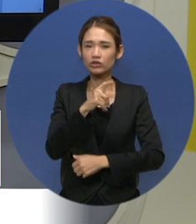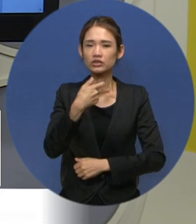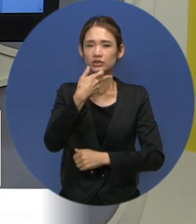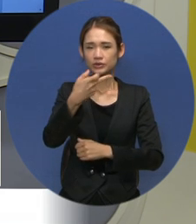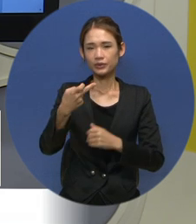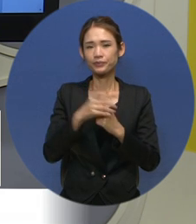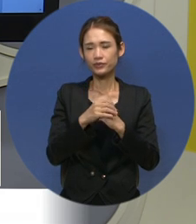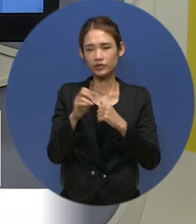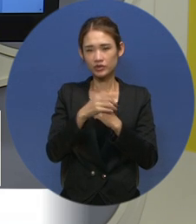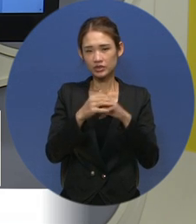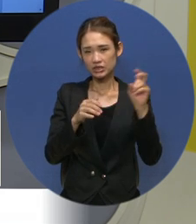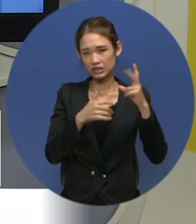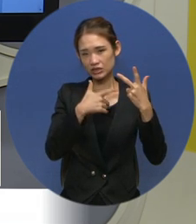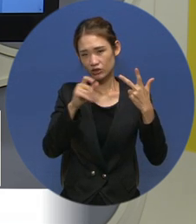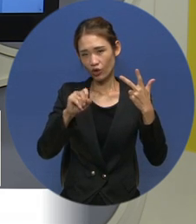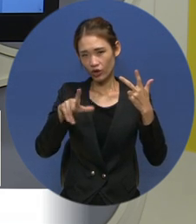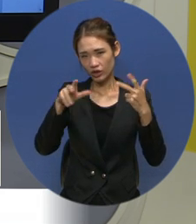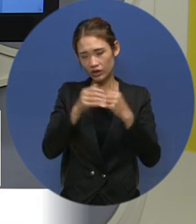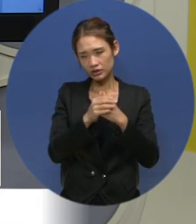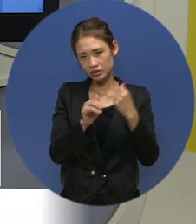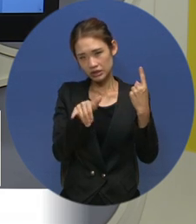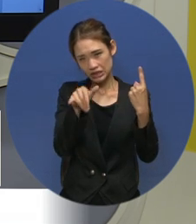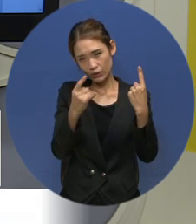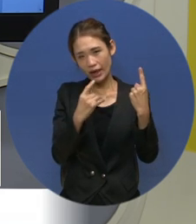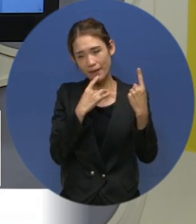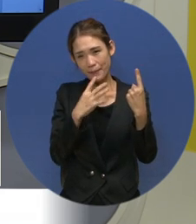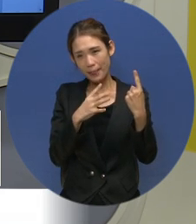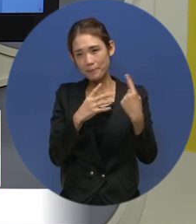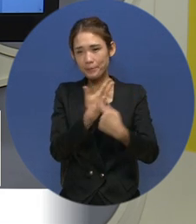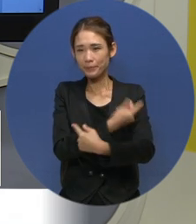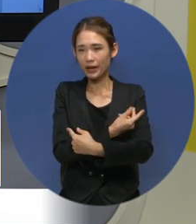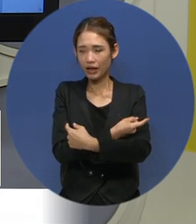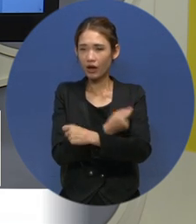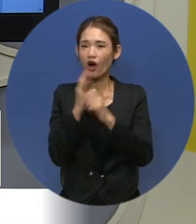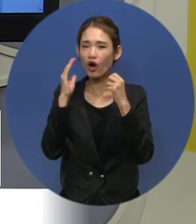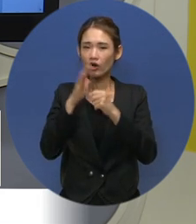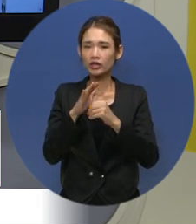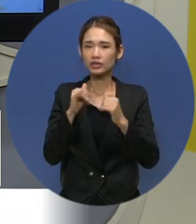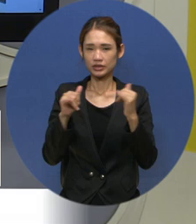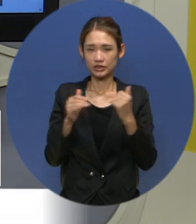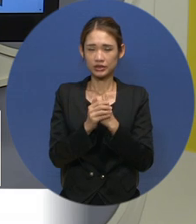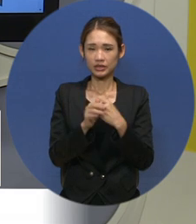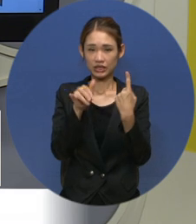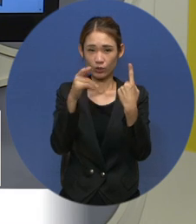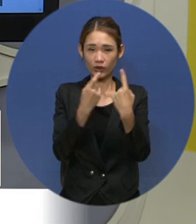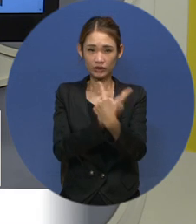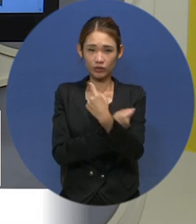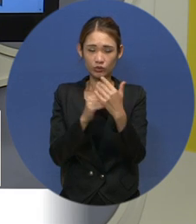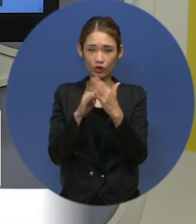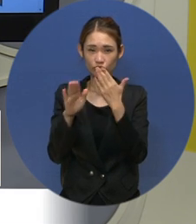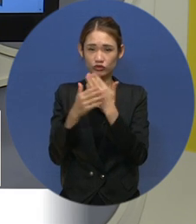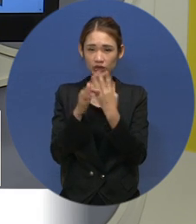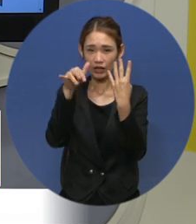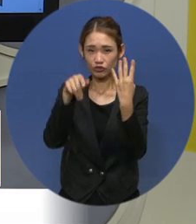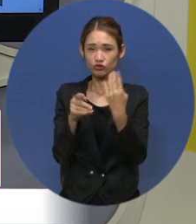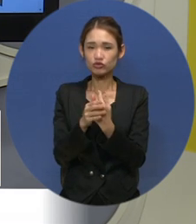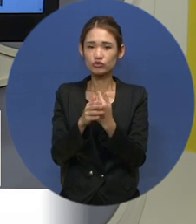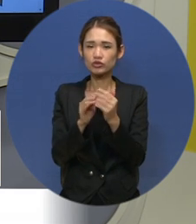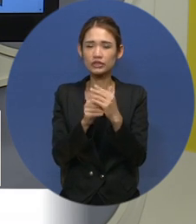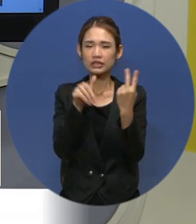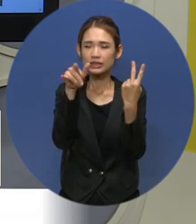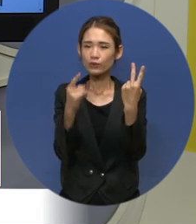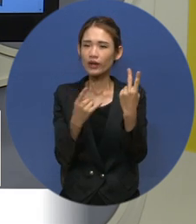이전까지 총 1회만 받은 어린이들이 며 예외적 조무사 주에 이후에 접종을 해야 합니다